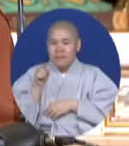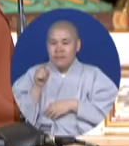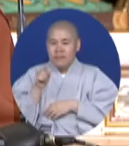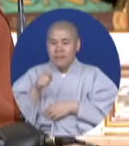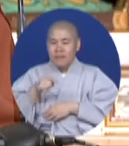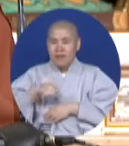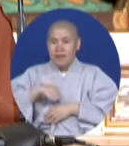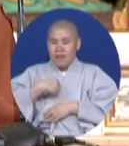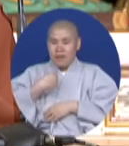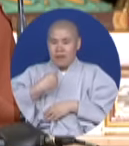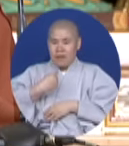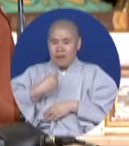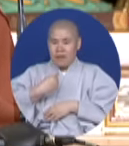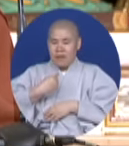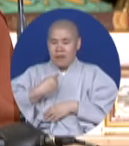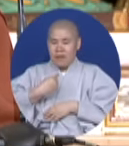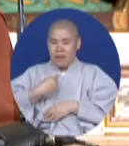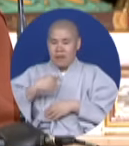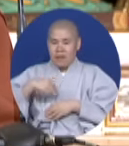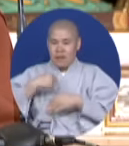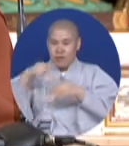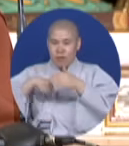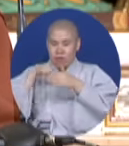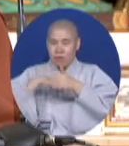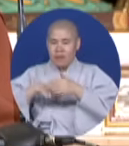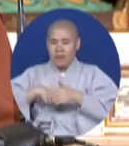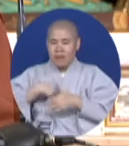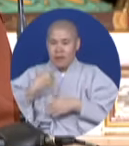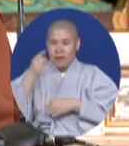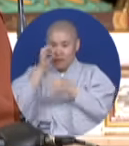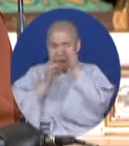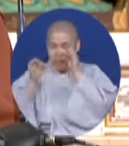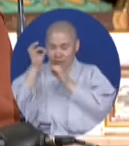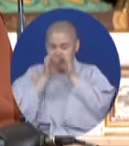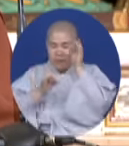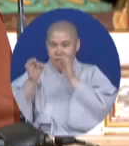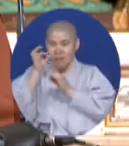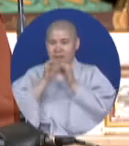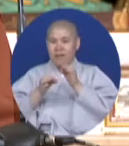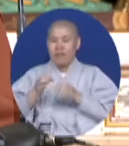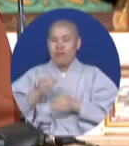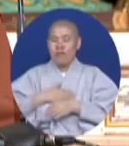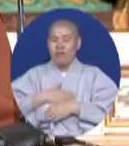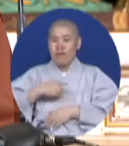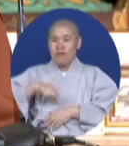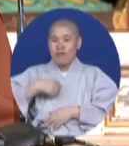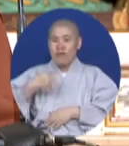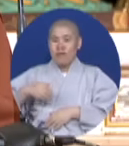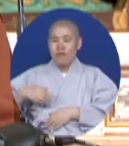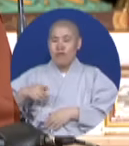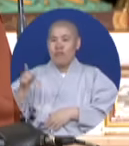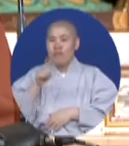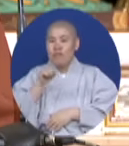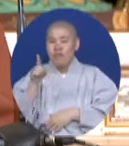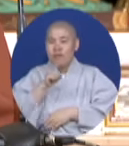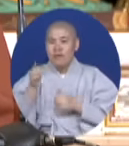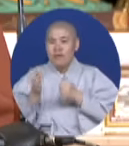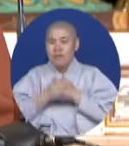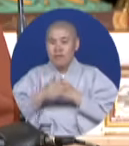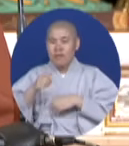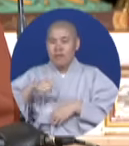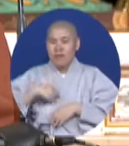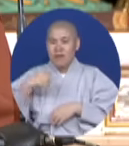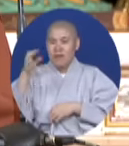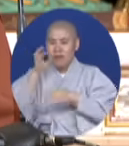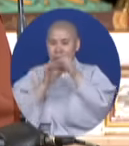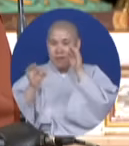자기가 자기한테서 자기한테서 찾는 건데요. 그럼 자기가 뭔데 그렇게 자기한테서 자기를 찾냐. 이걸